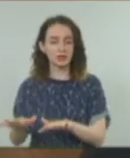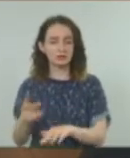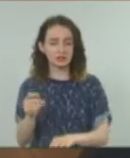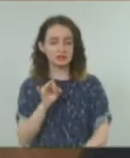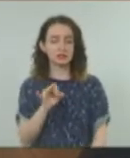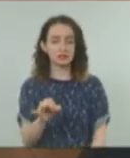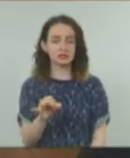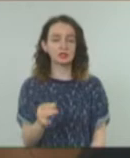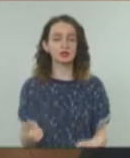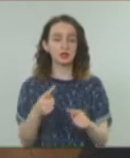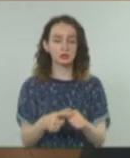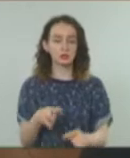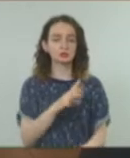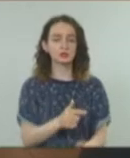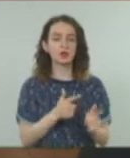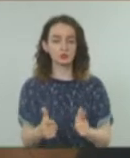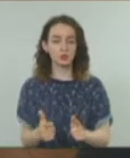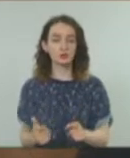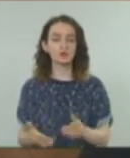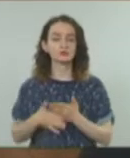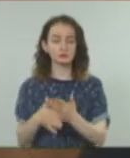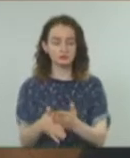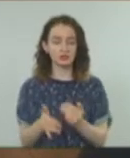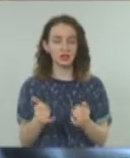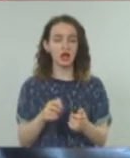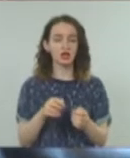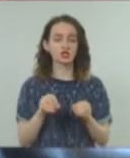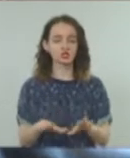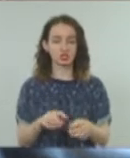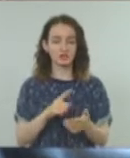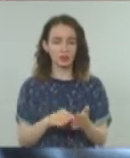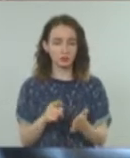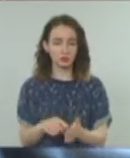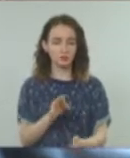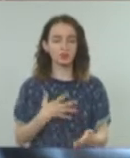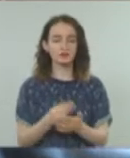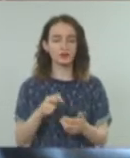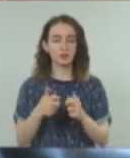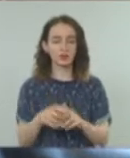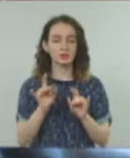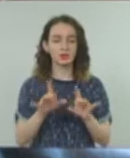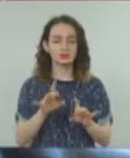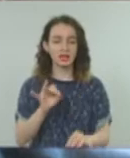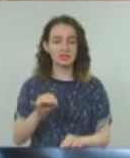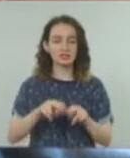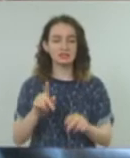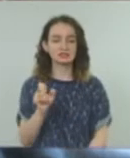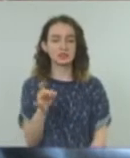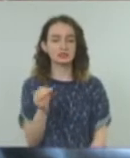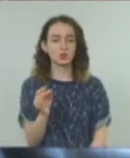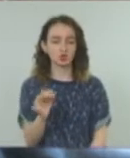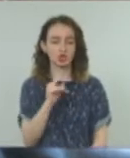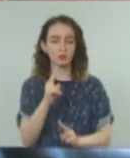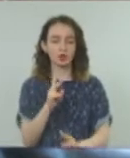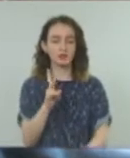тому, естественно, мы готовы подключить фонд для решения уже тех вопросов. О своих проблемах рассказали и сами застройщики. Они пожаловались